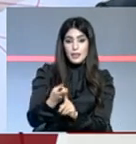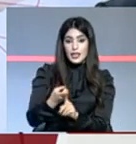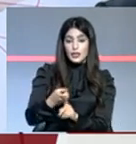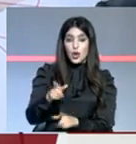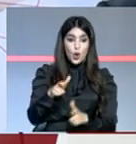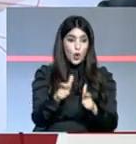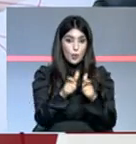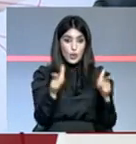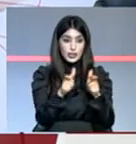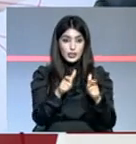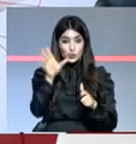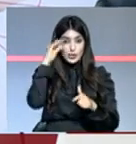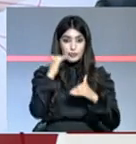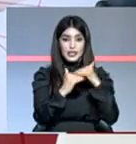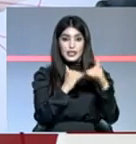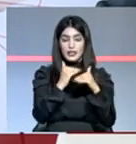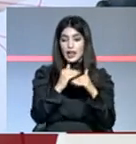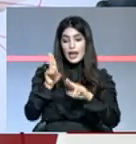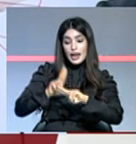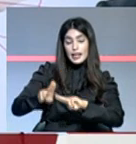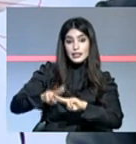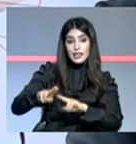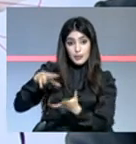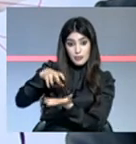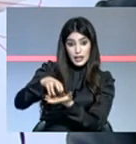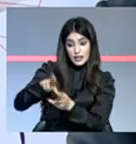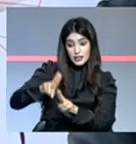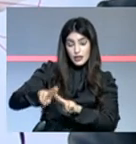طرف مؤسسة تونس للتنمية. العملية تكلفت بحوالي